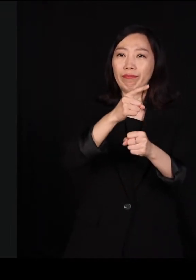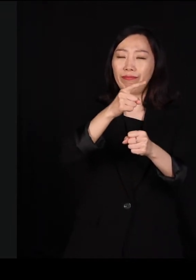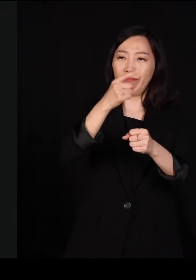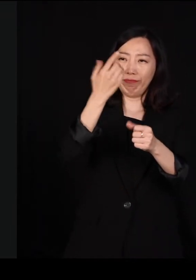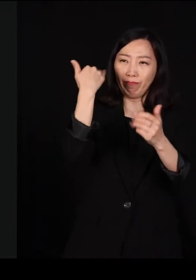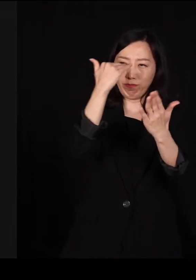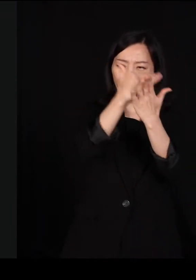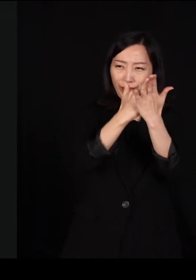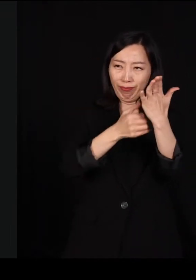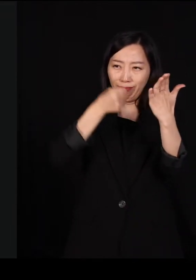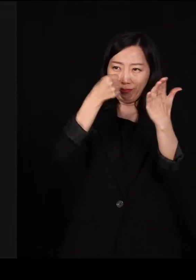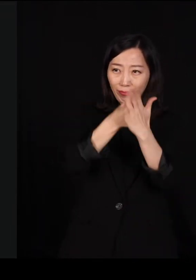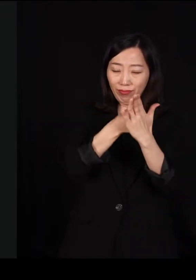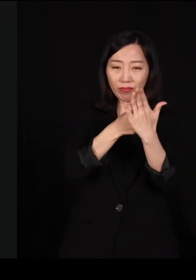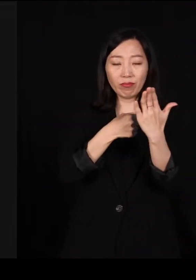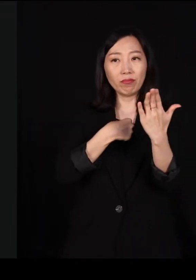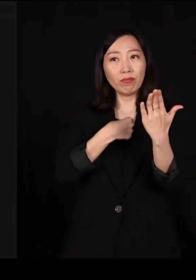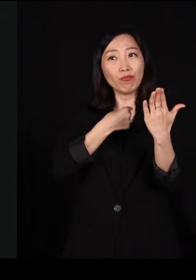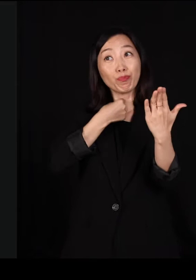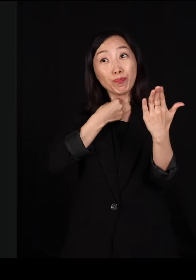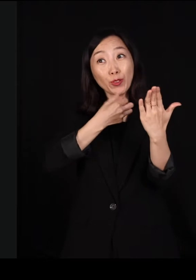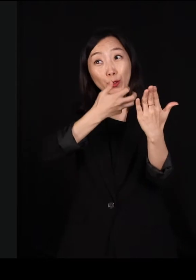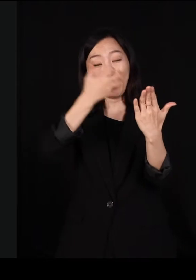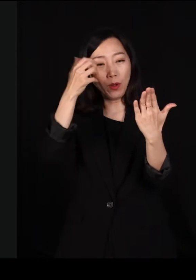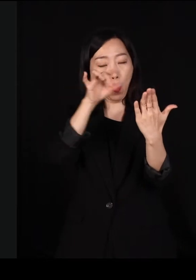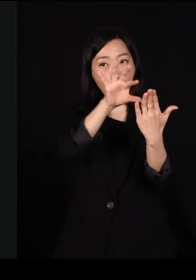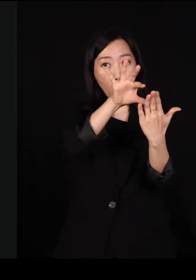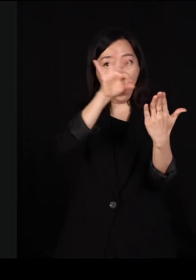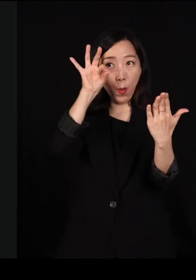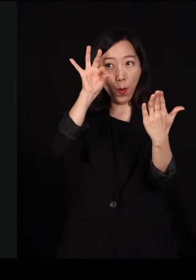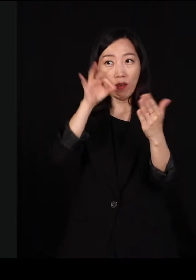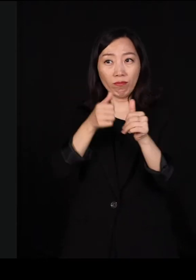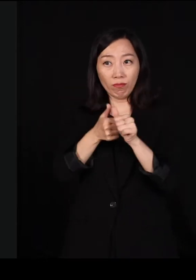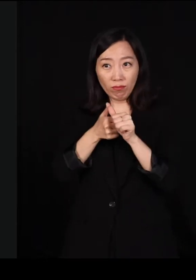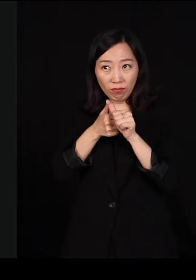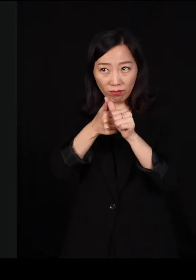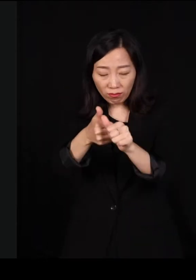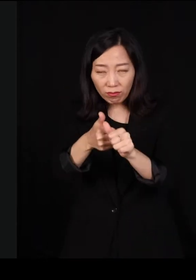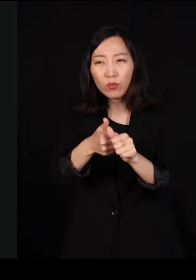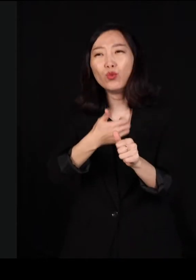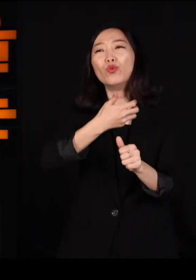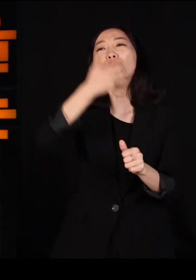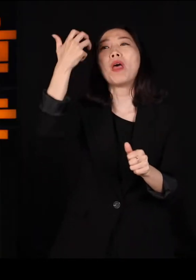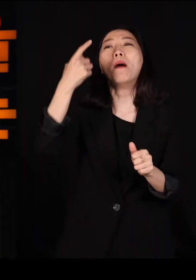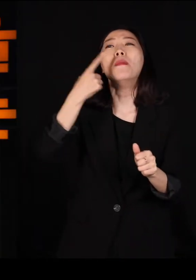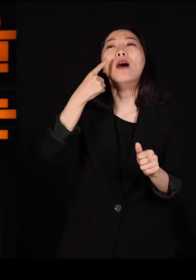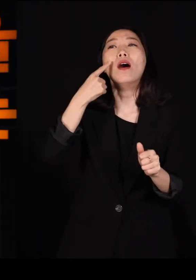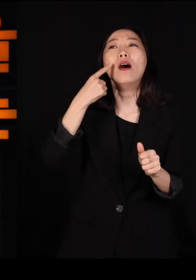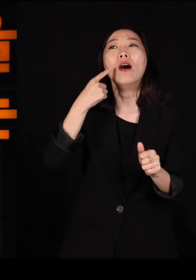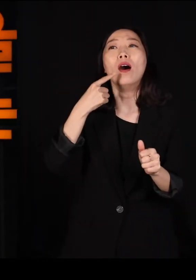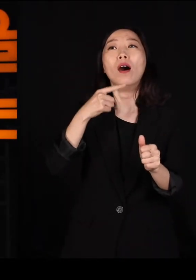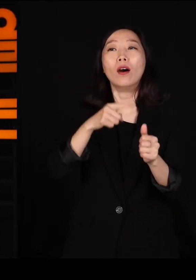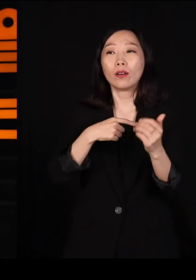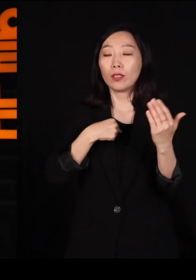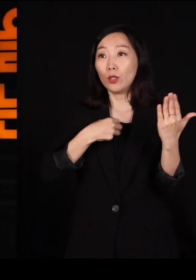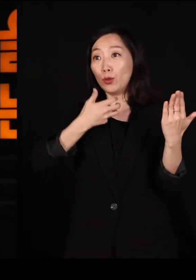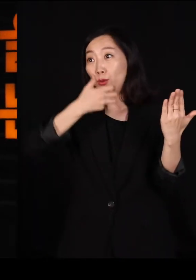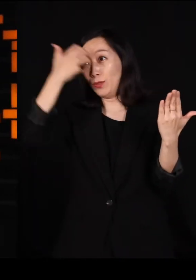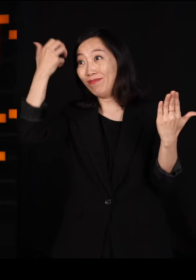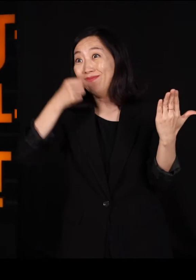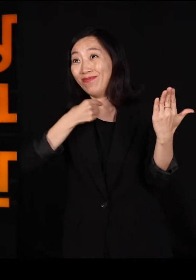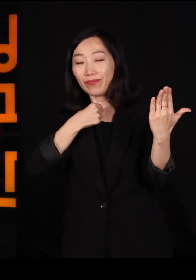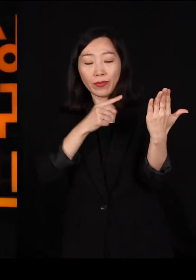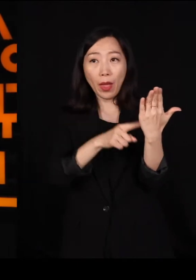하나를 골라갖고 그걸 꿈으로 삼으세요라는 얘기가 돼버리는 거예요. 이 공식에 들어가지 않으면